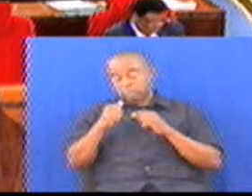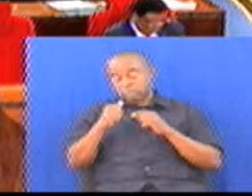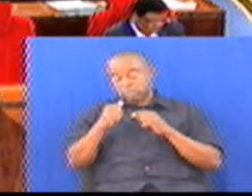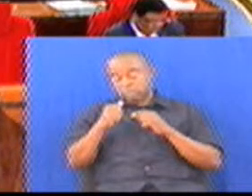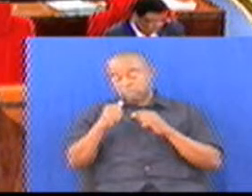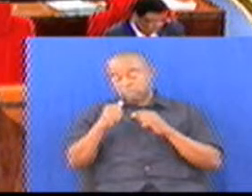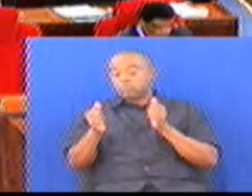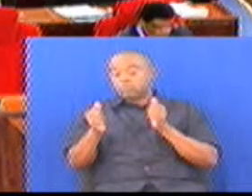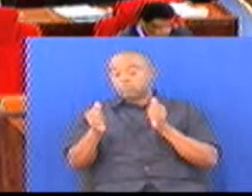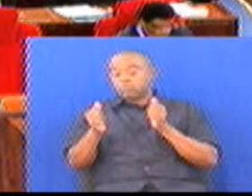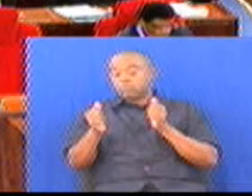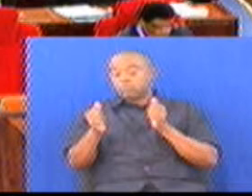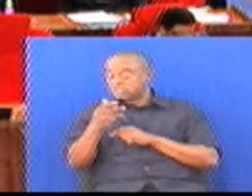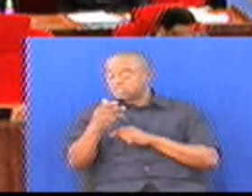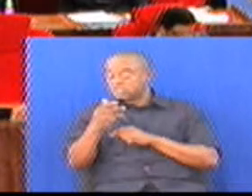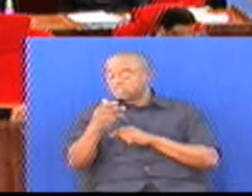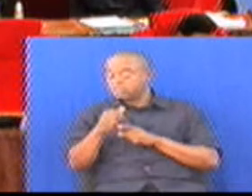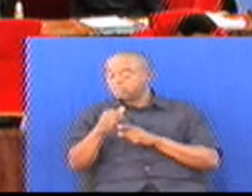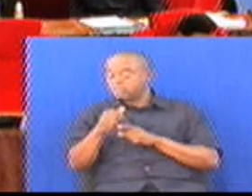na shilingi bilioni